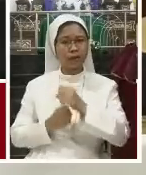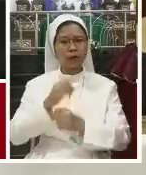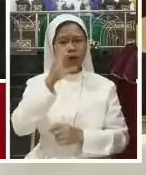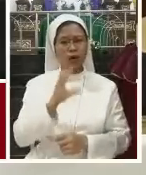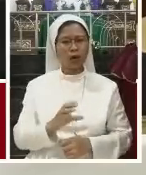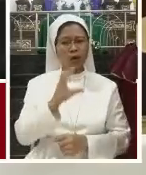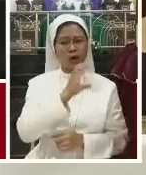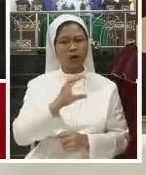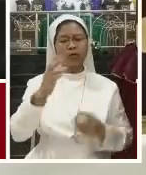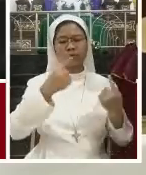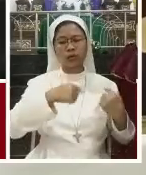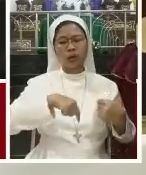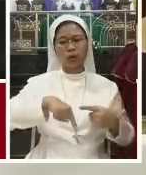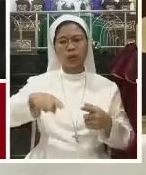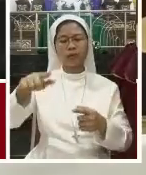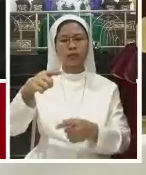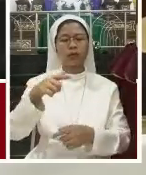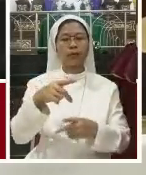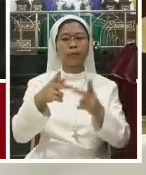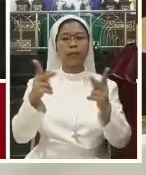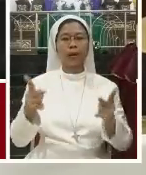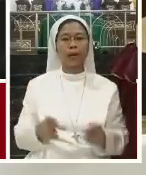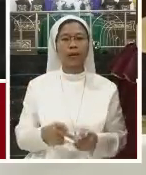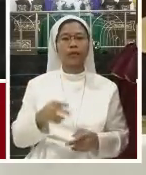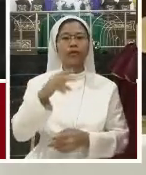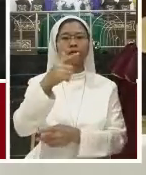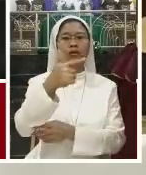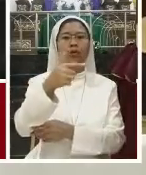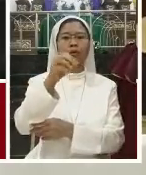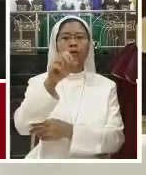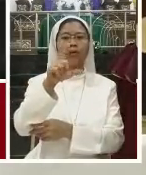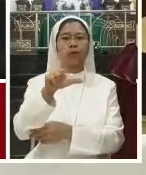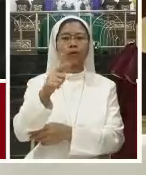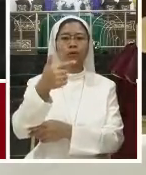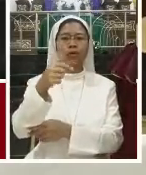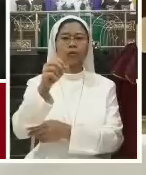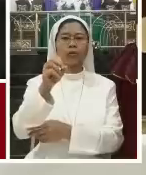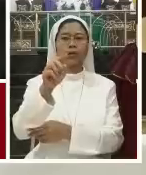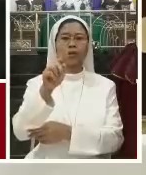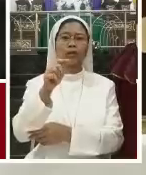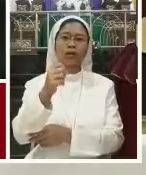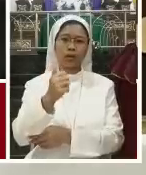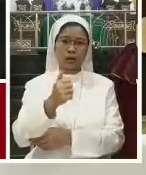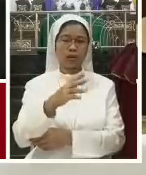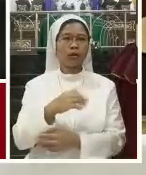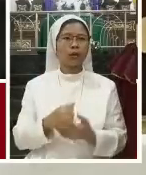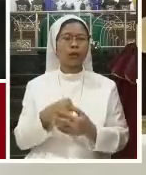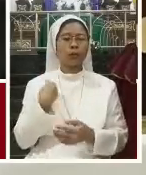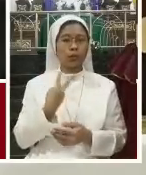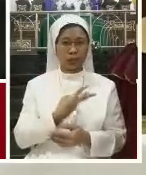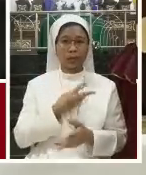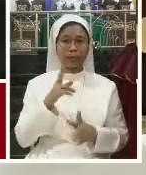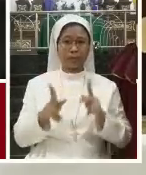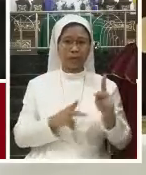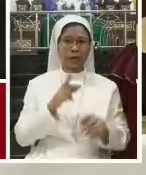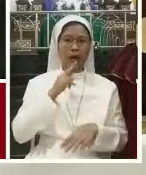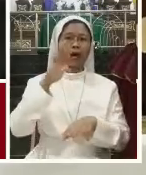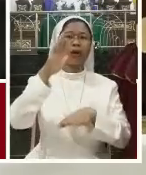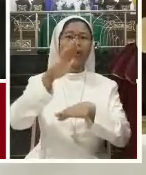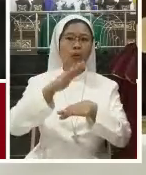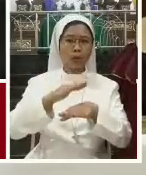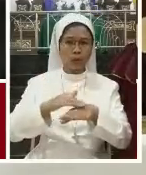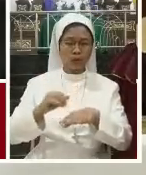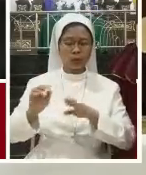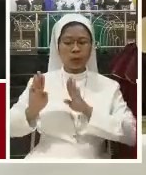sa Golgota. Mga tugang, ang tulong ini inagitang kitang buksan ng sa itong